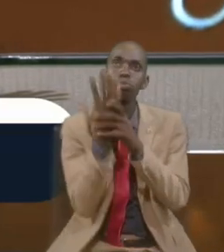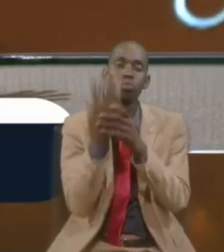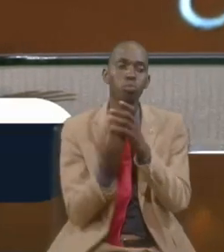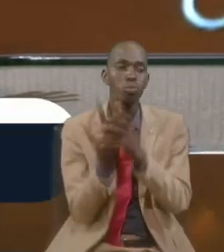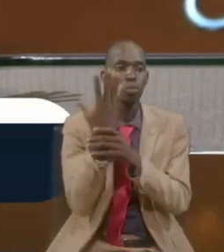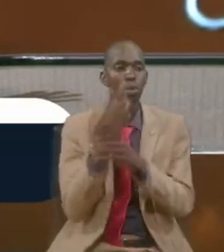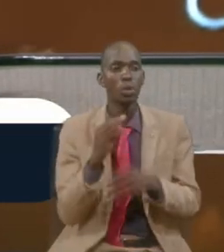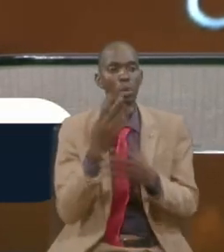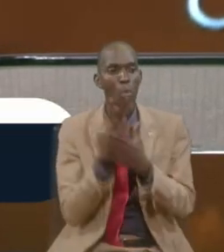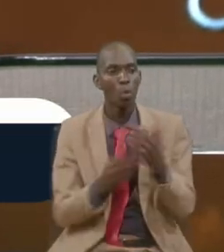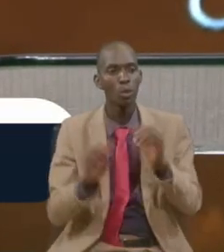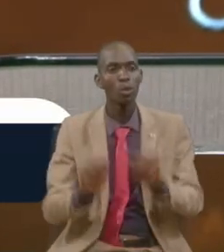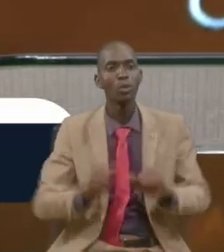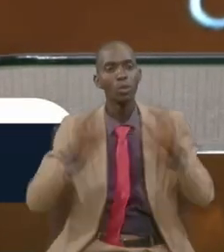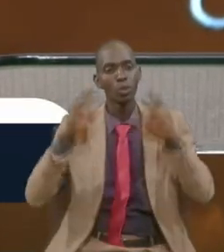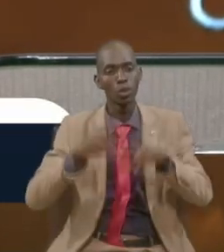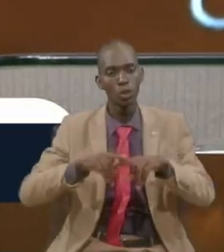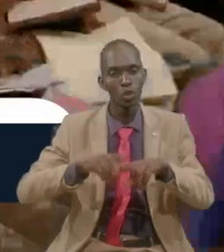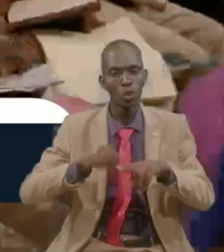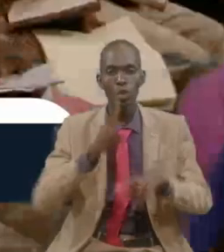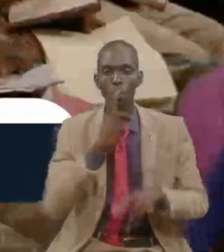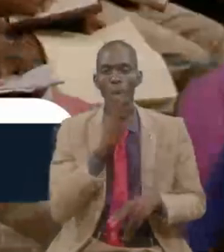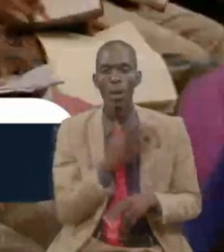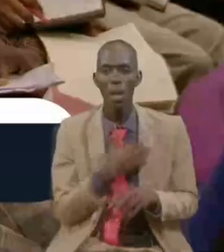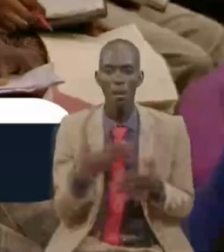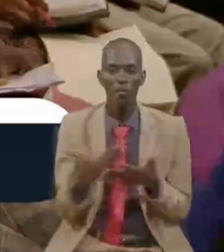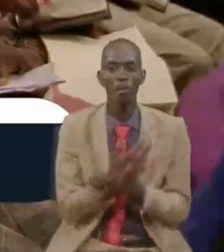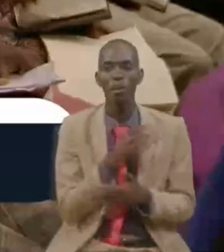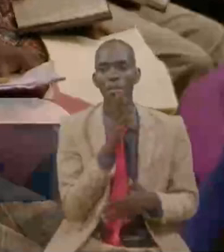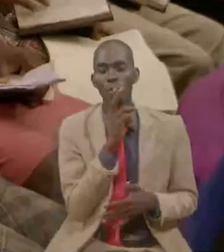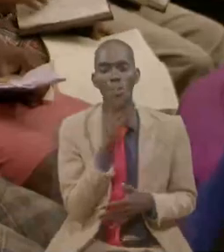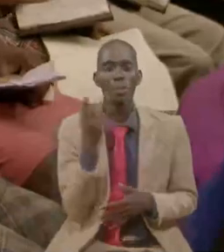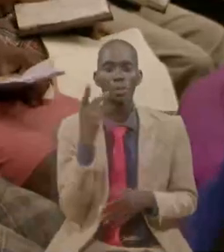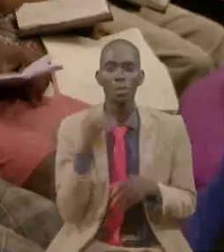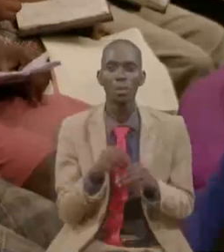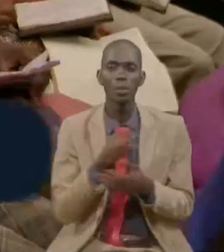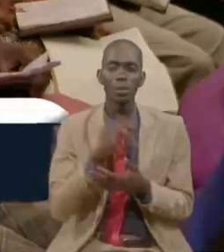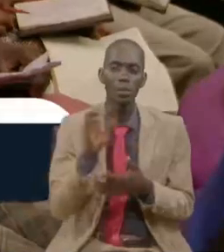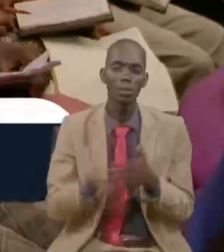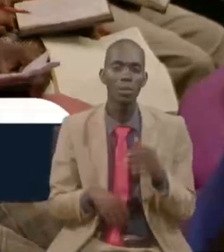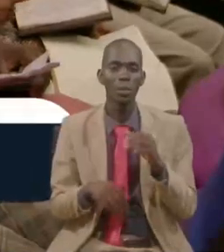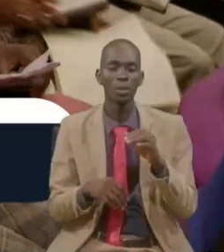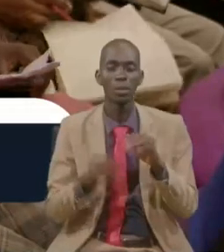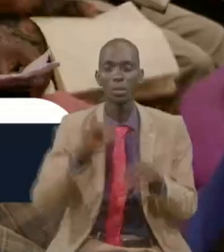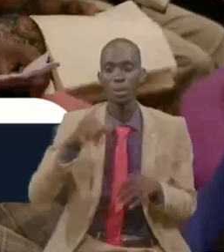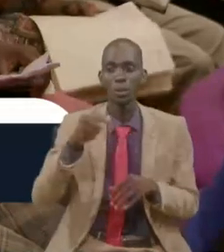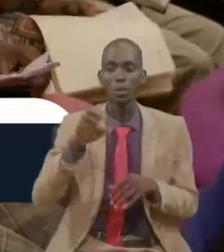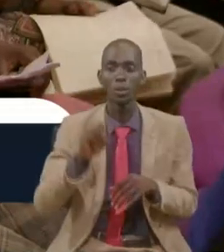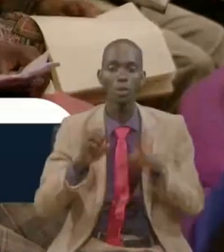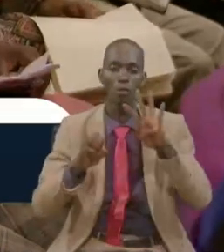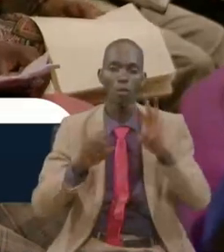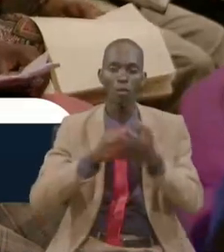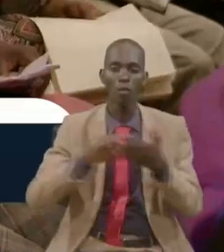l'eau douce. Nous allons au chapitre 4, verset 11.